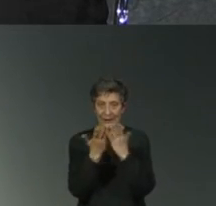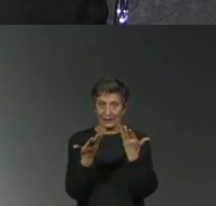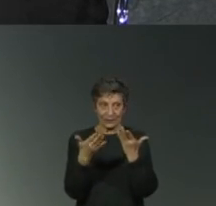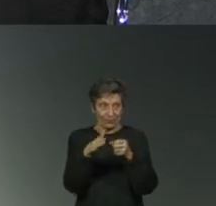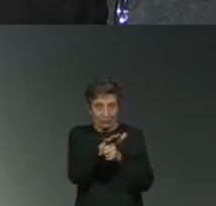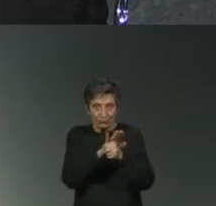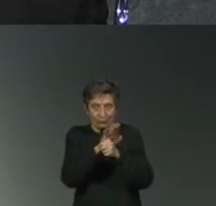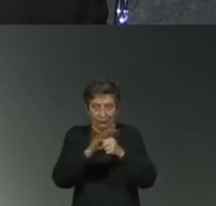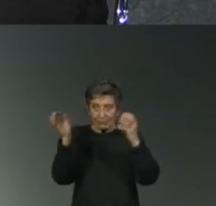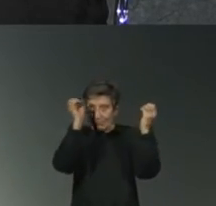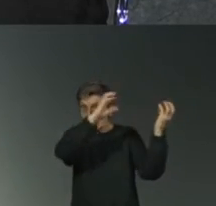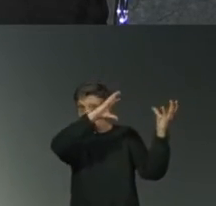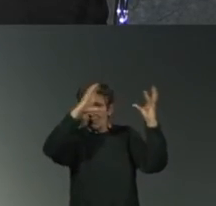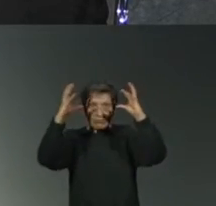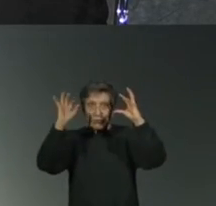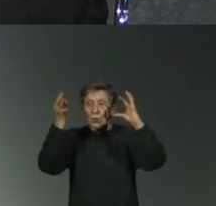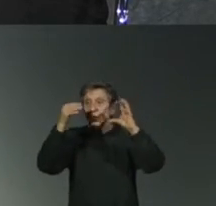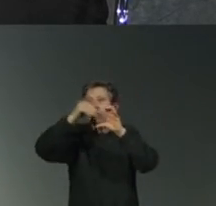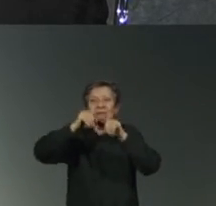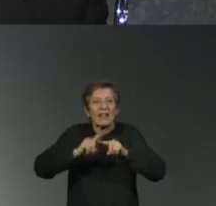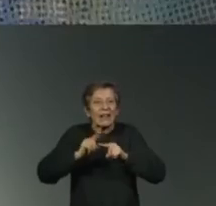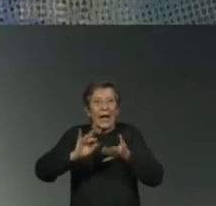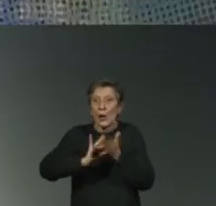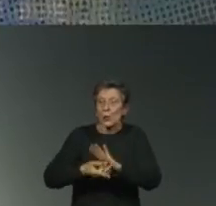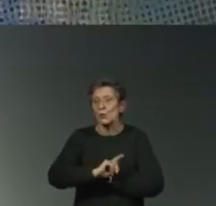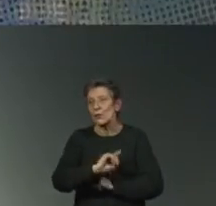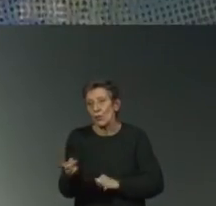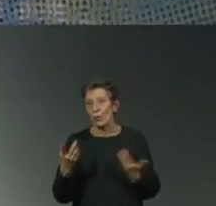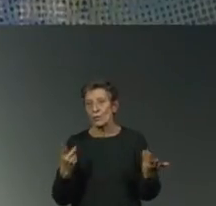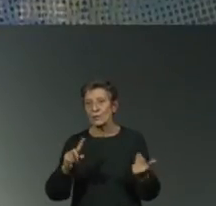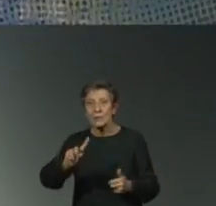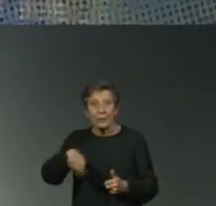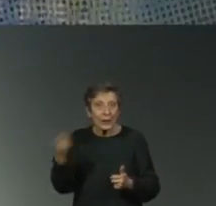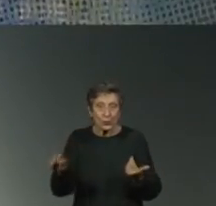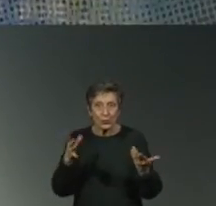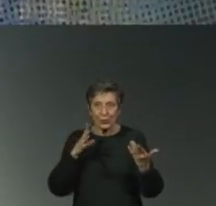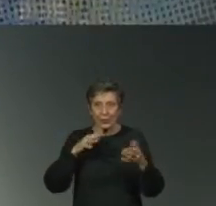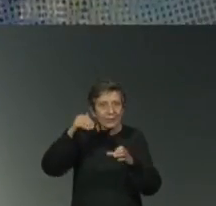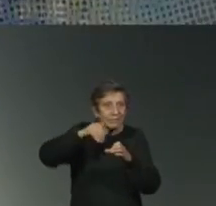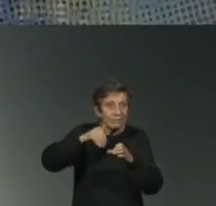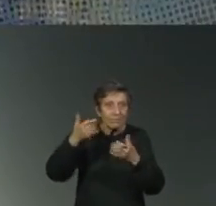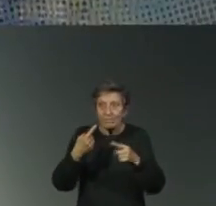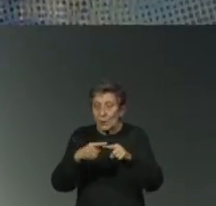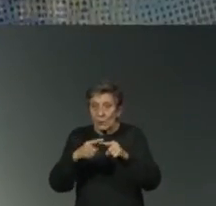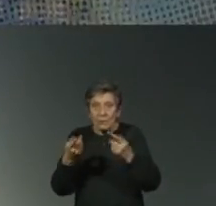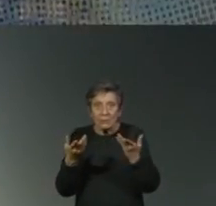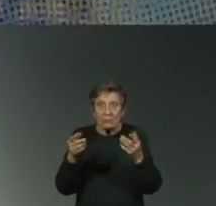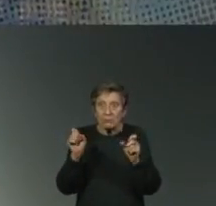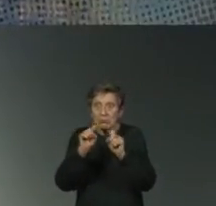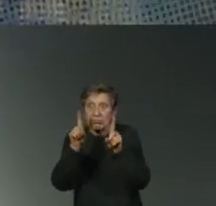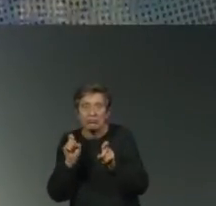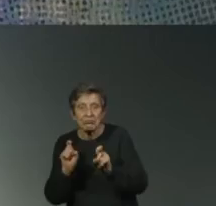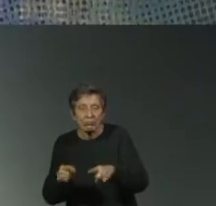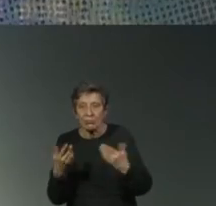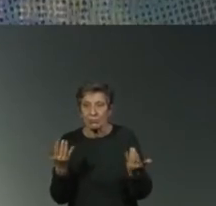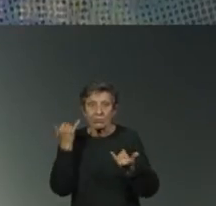m'apparaît, mais pas dans tous ces détails. Et il reste bien évidemment beaucoup de zones d'incertitude, sinon ce serait vraiment ennuyeux